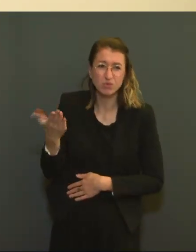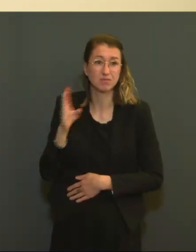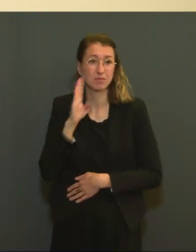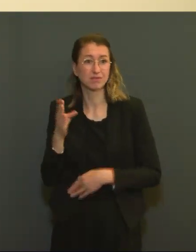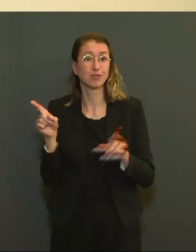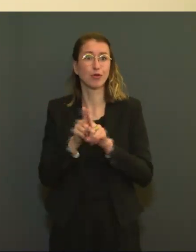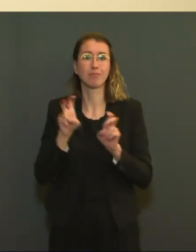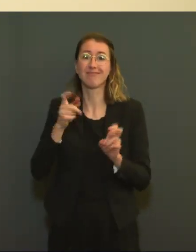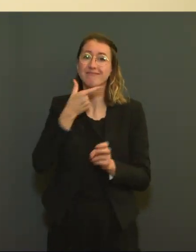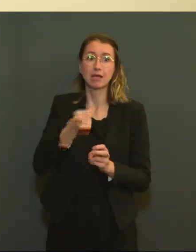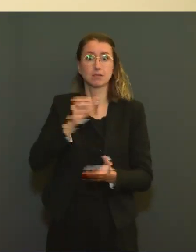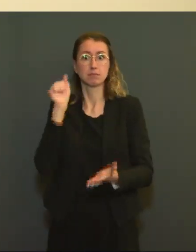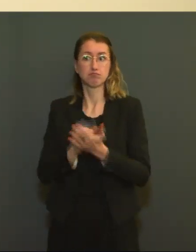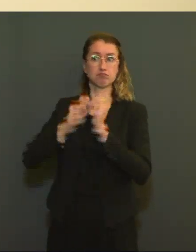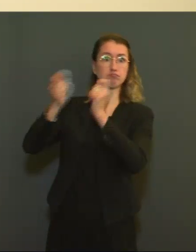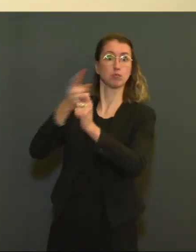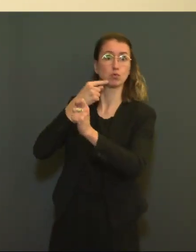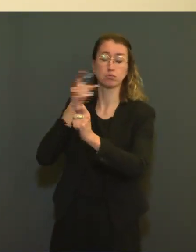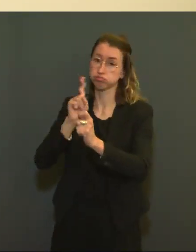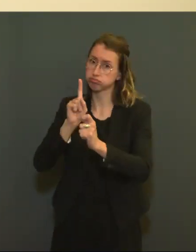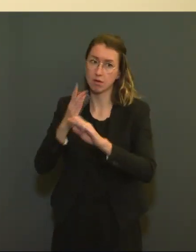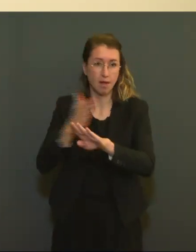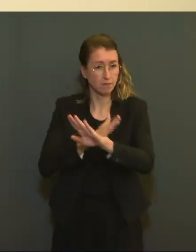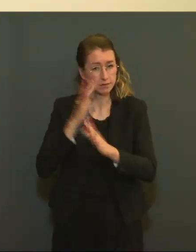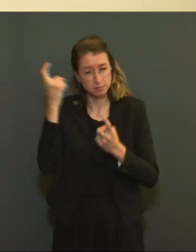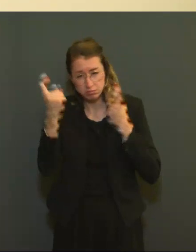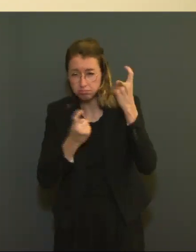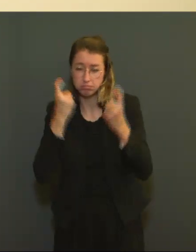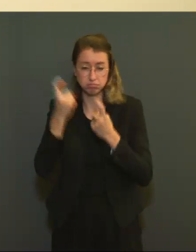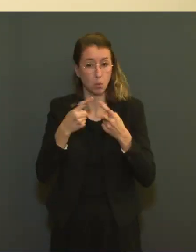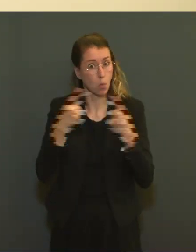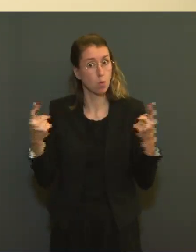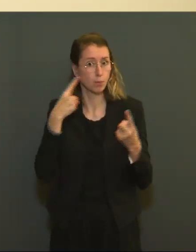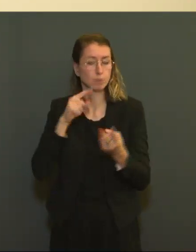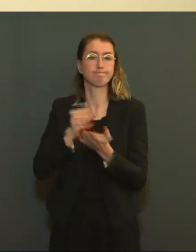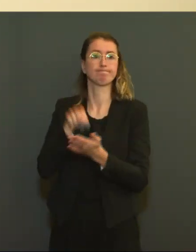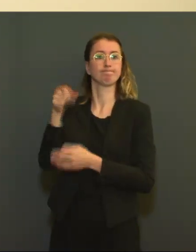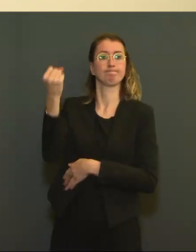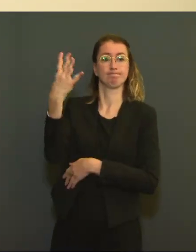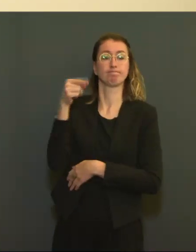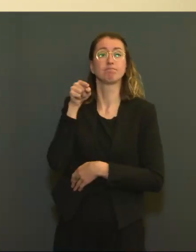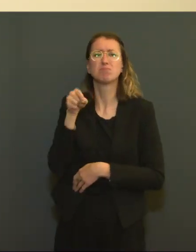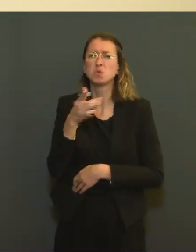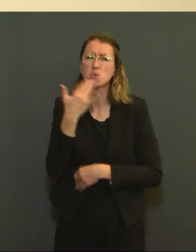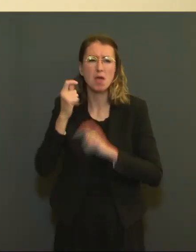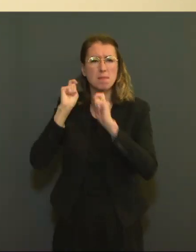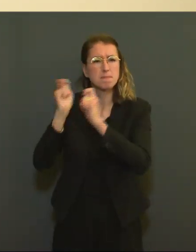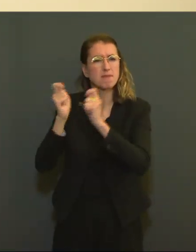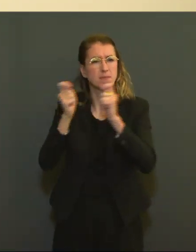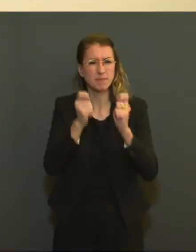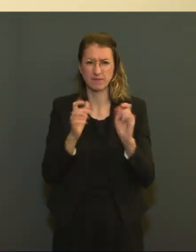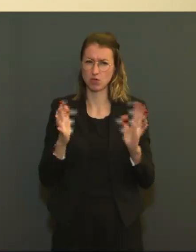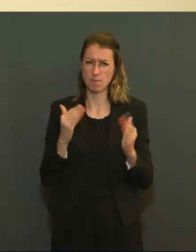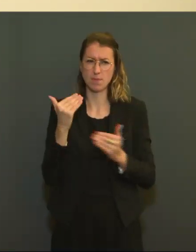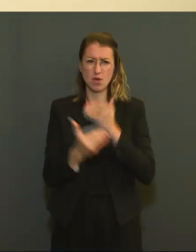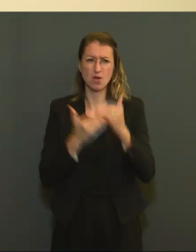Sur quelle base donc établit-on ce code couleur? Et on va vous donner de multiples détails pour étayer la raison pour laquelle cette